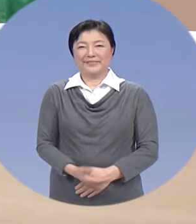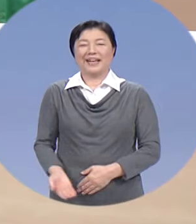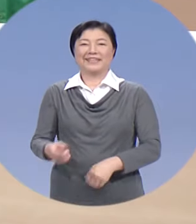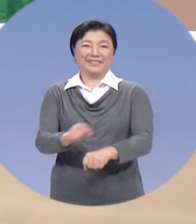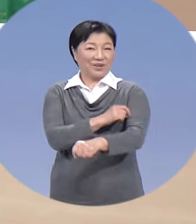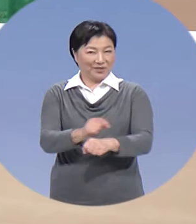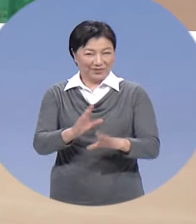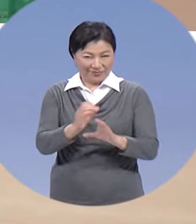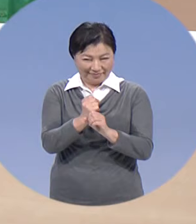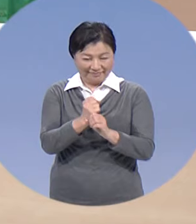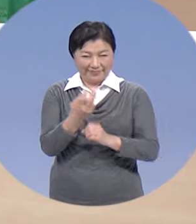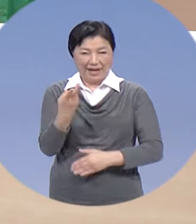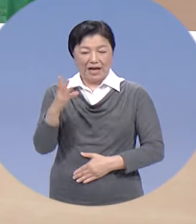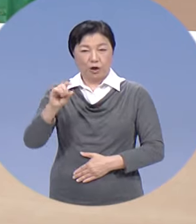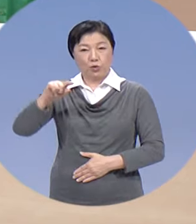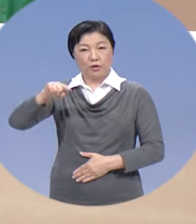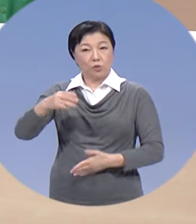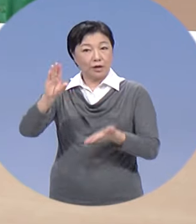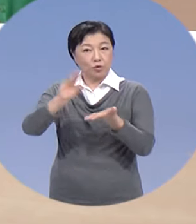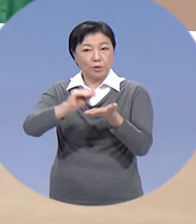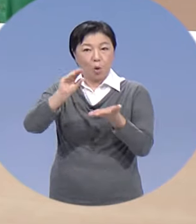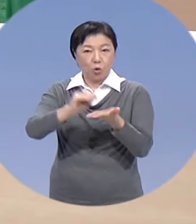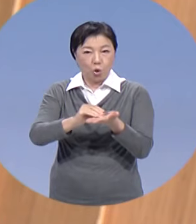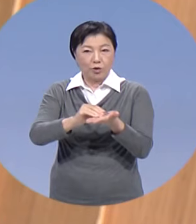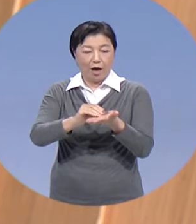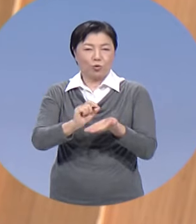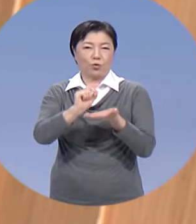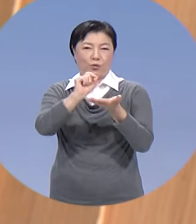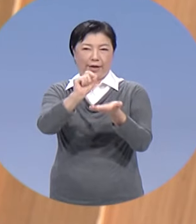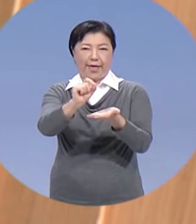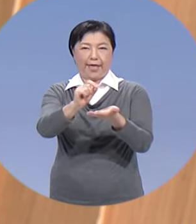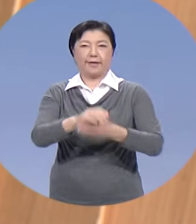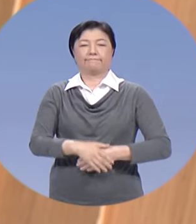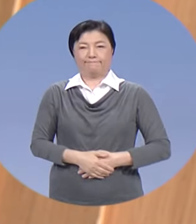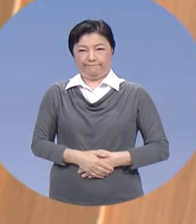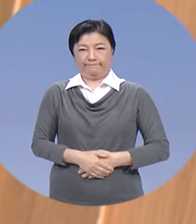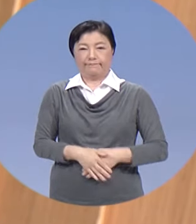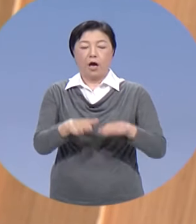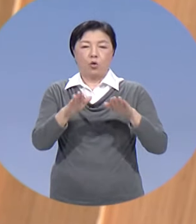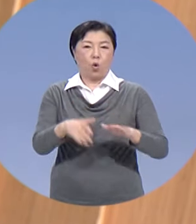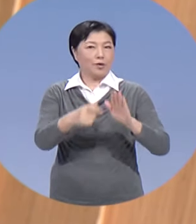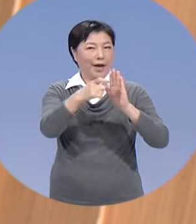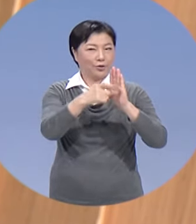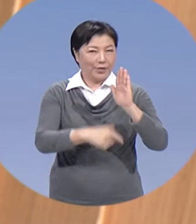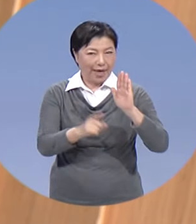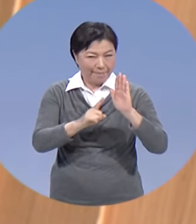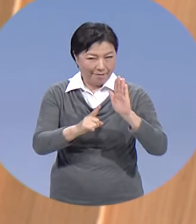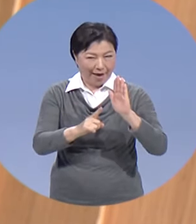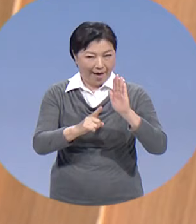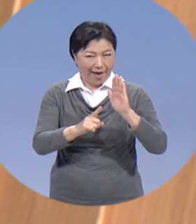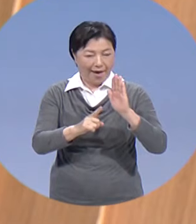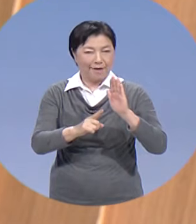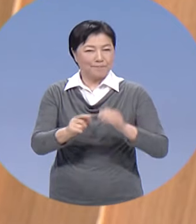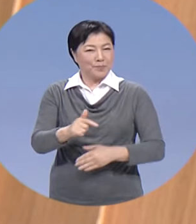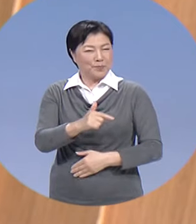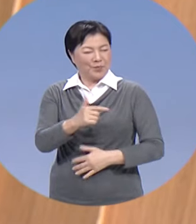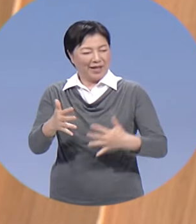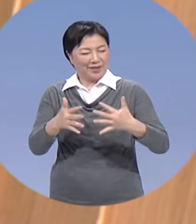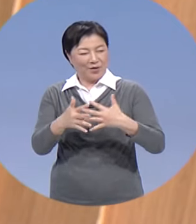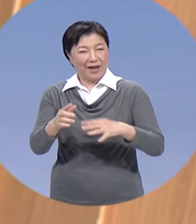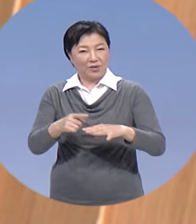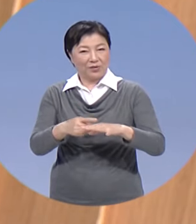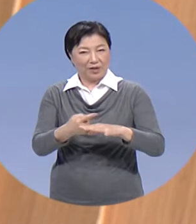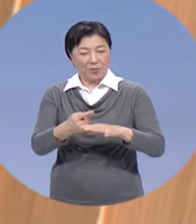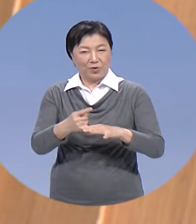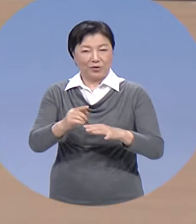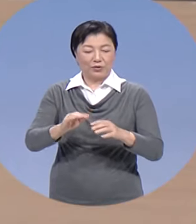特集です。ゆきのちゃんのリポートでお送りします。 はい、今回のテーマは無限の可能性秘める宇宙の